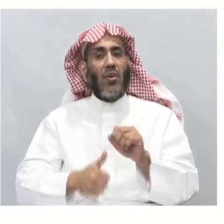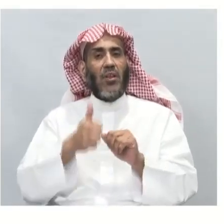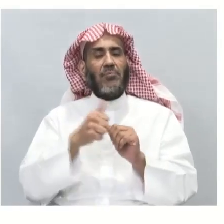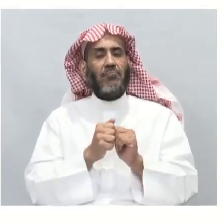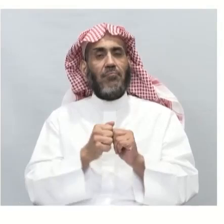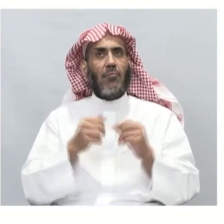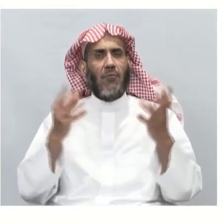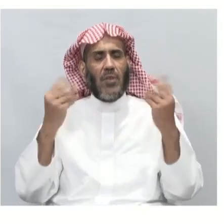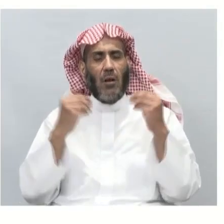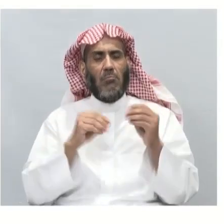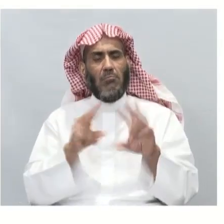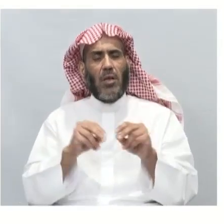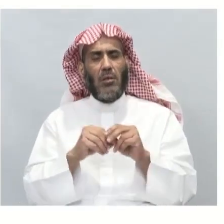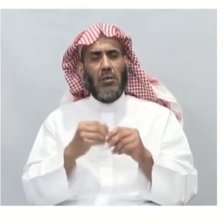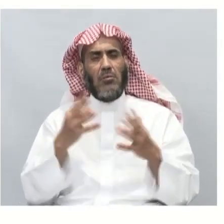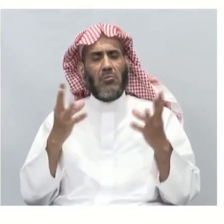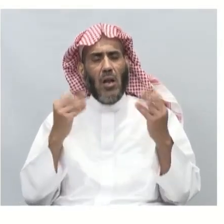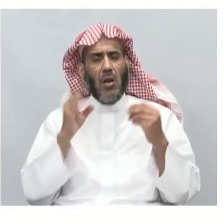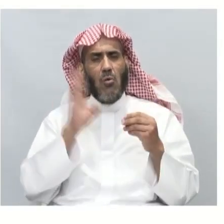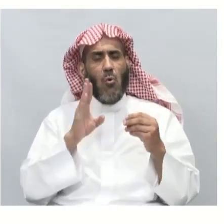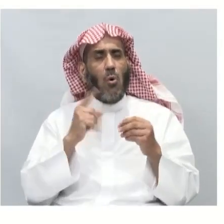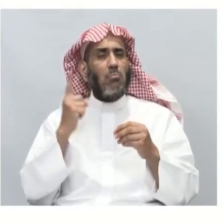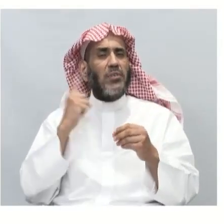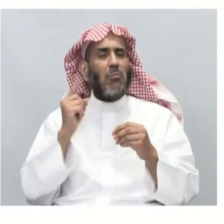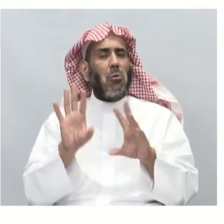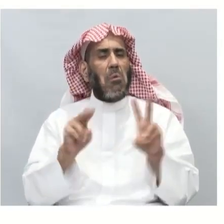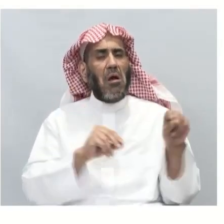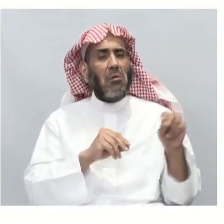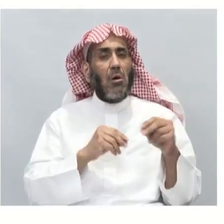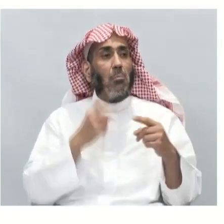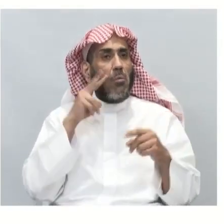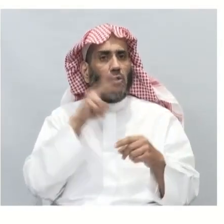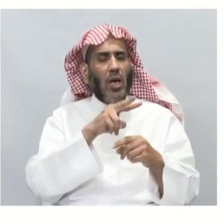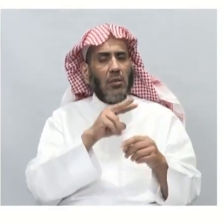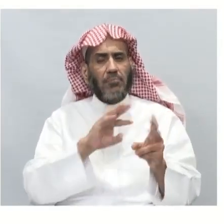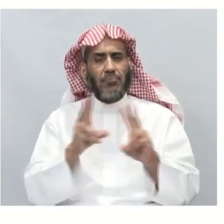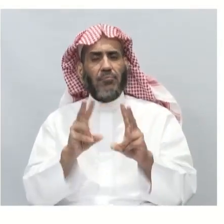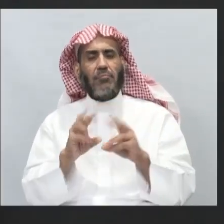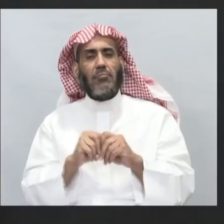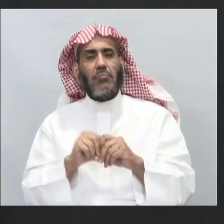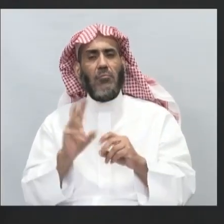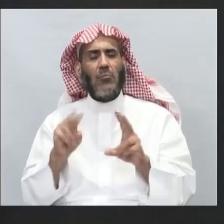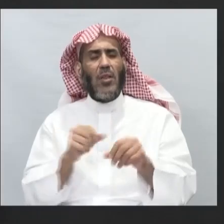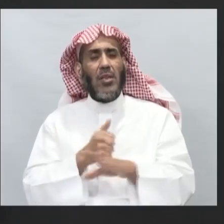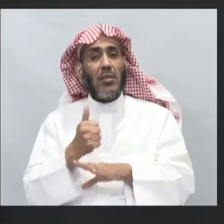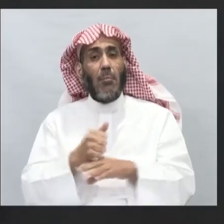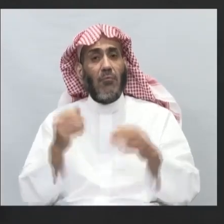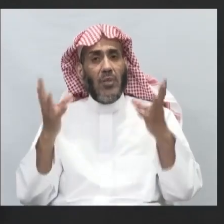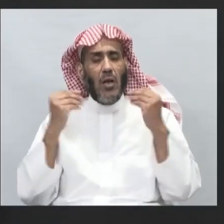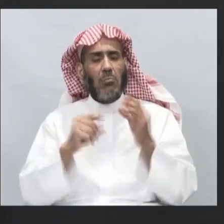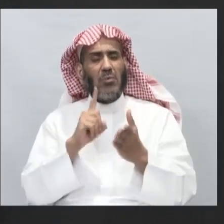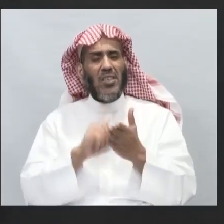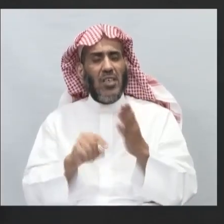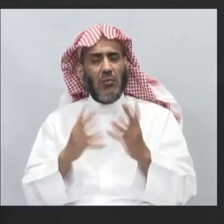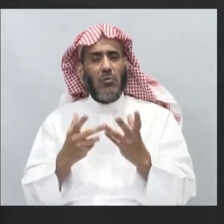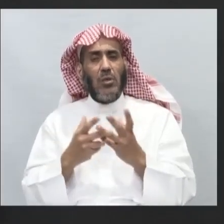في التعلم البعض تعلمه يكون بالسماع البعض تعلمه يكون بالمشاهده وبعض الاساليب في التعلم تشترط